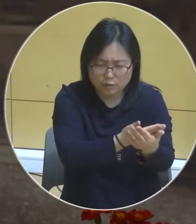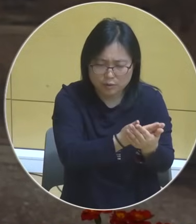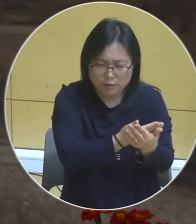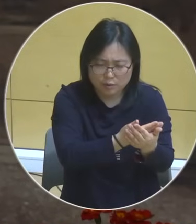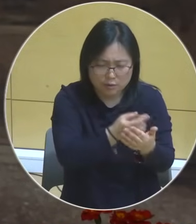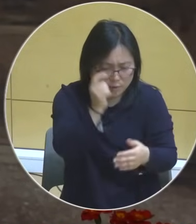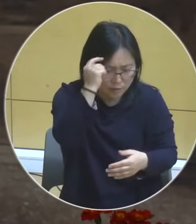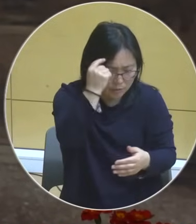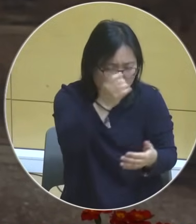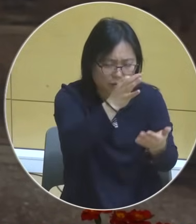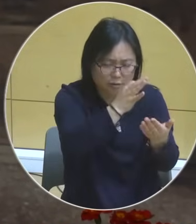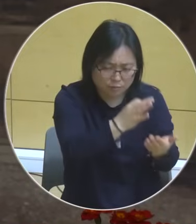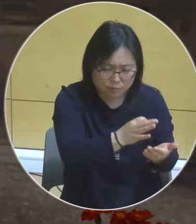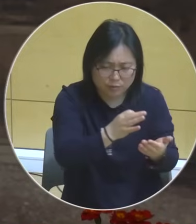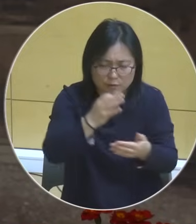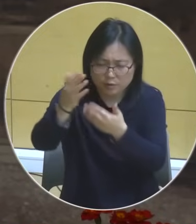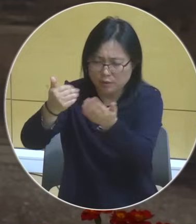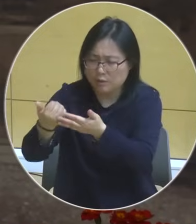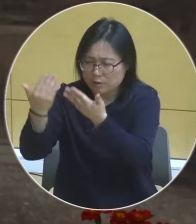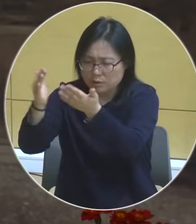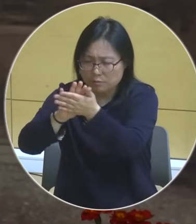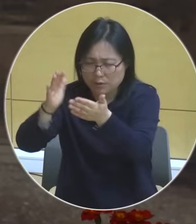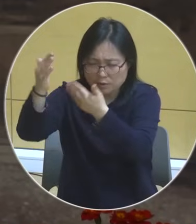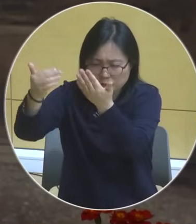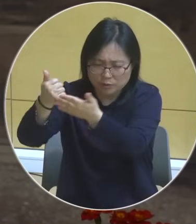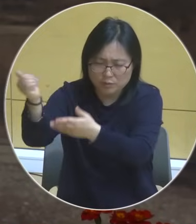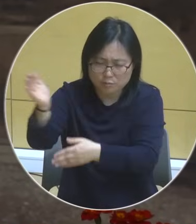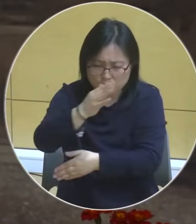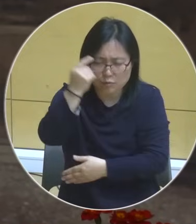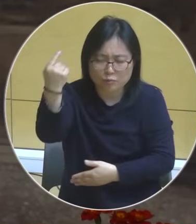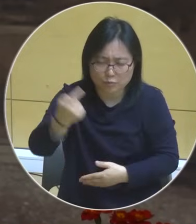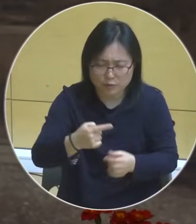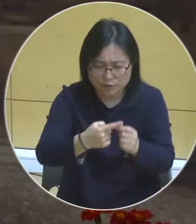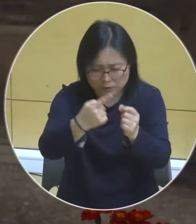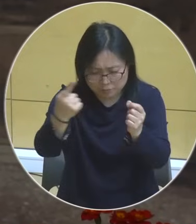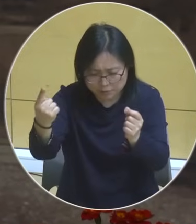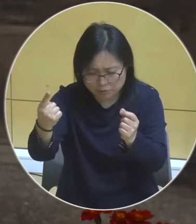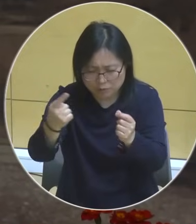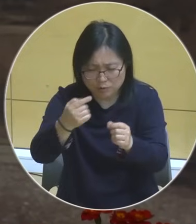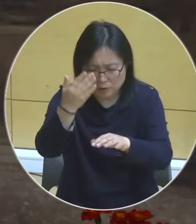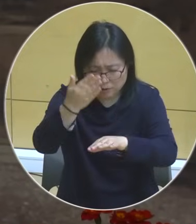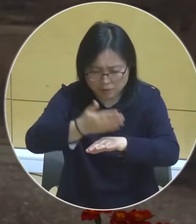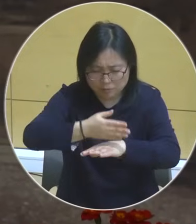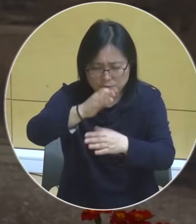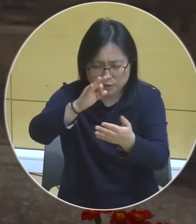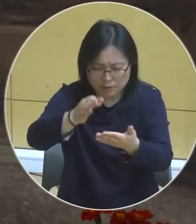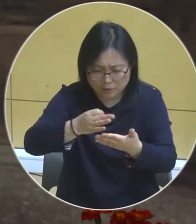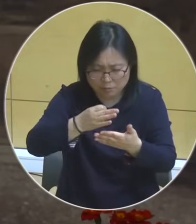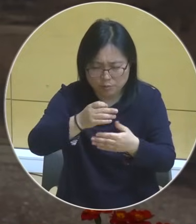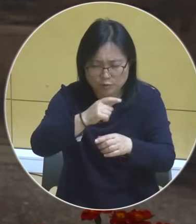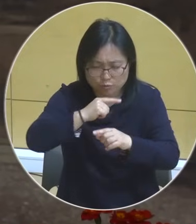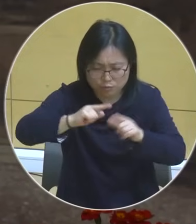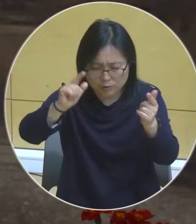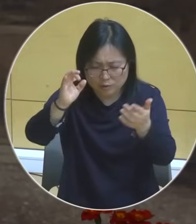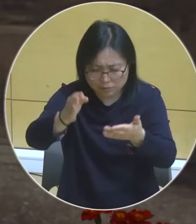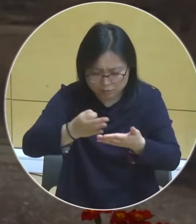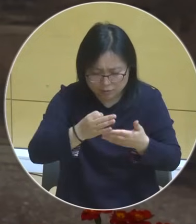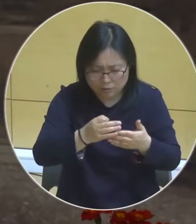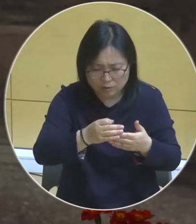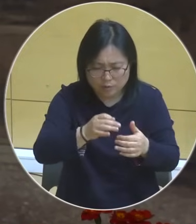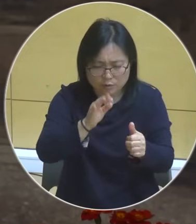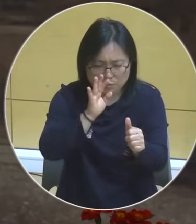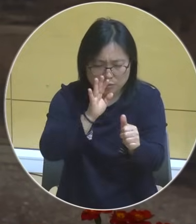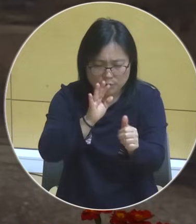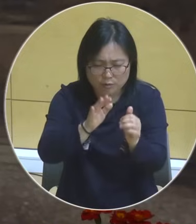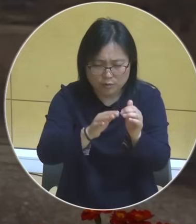물질을 하나님께 올려드립니다. 아버지께로부터 온 것을 구별하는 십일조와 감사의 예물과 주일헌금과 하나님